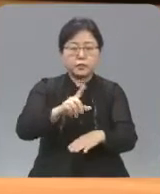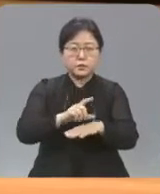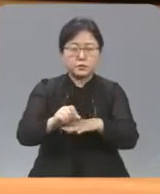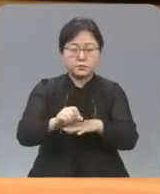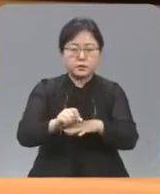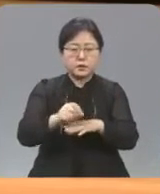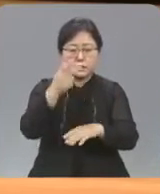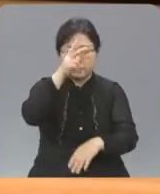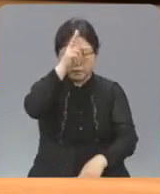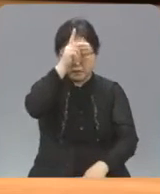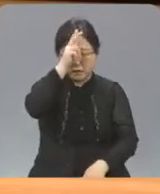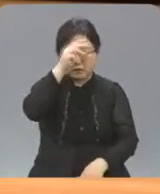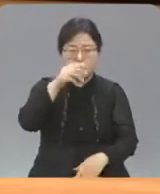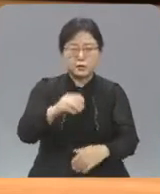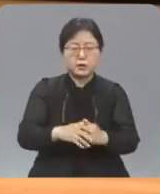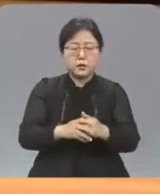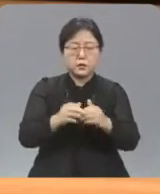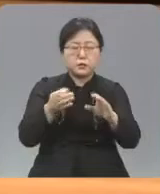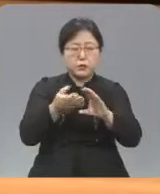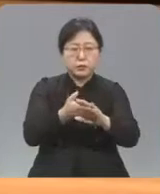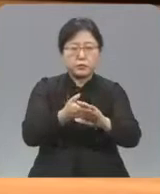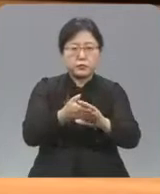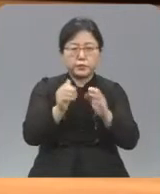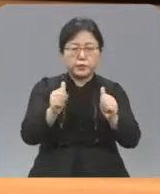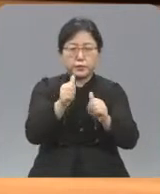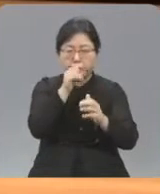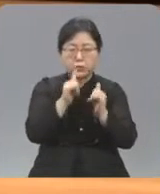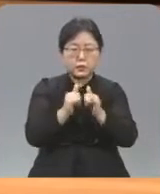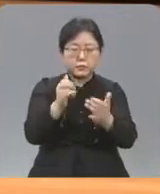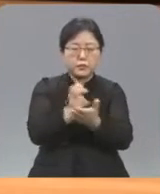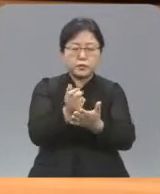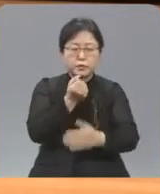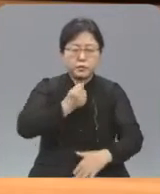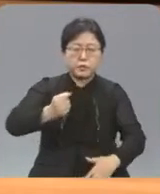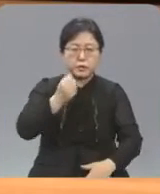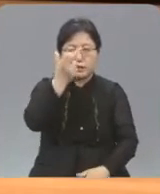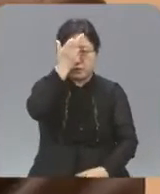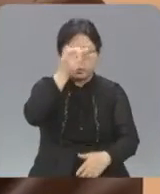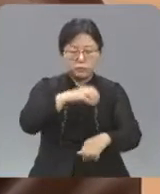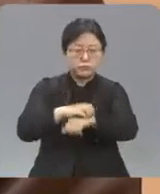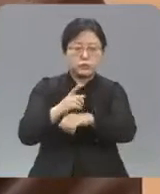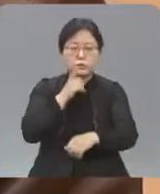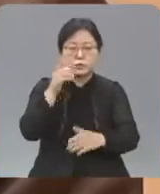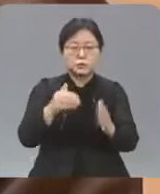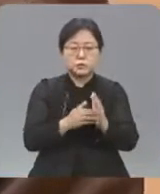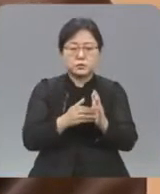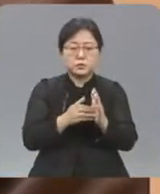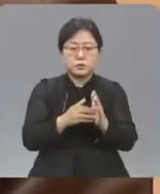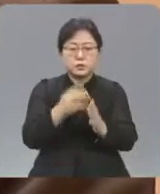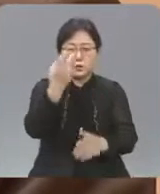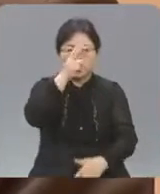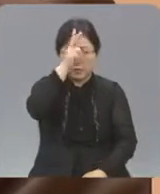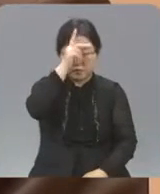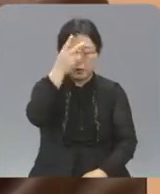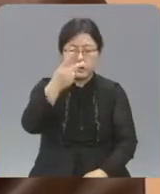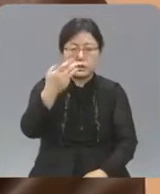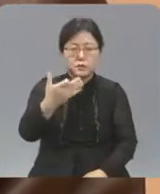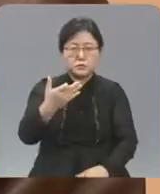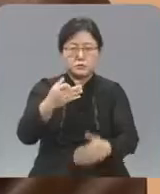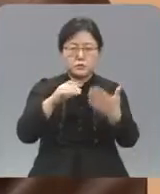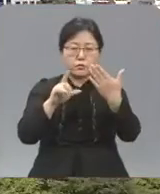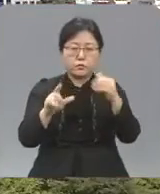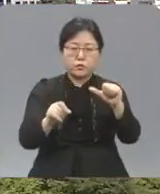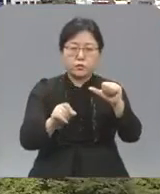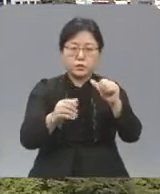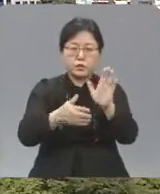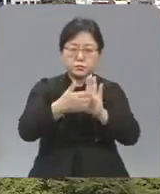광주지검은 뇌물수수와 변호사법 위반 등의 혐의를 적용해 최 전 사장을 최근 구속 기소했습니다. 검찰은 2019년 5월